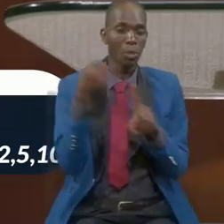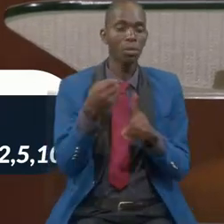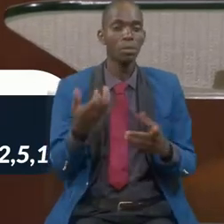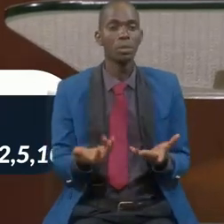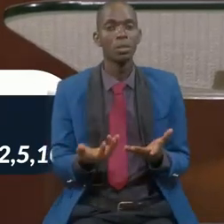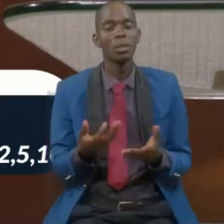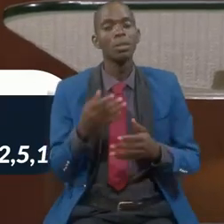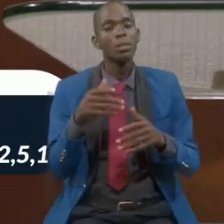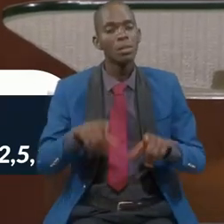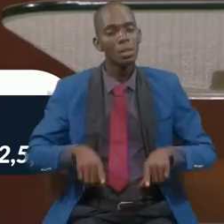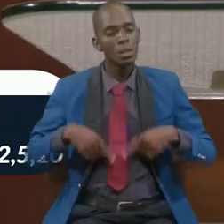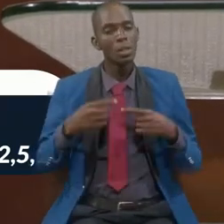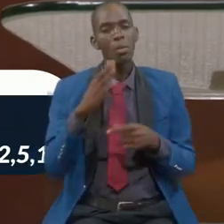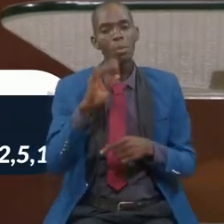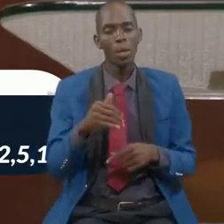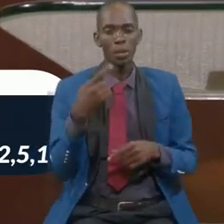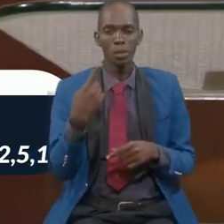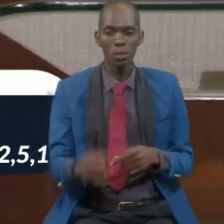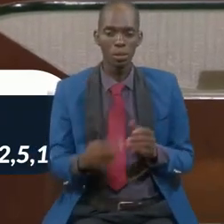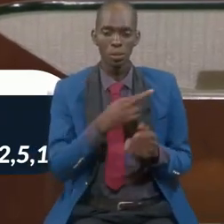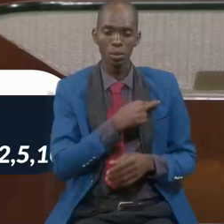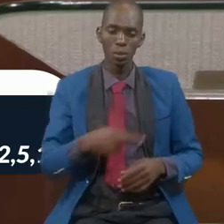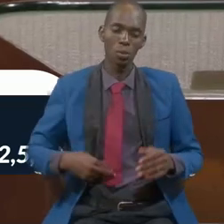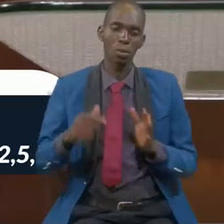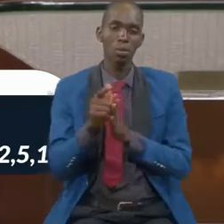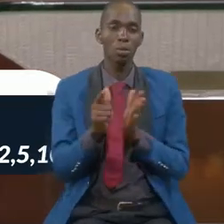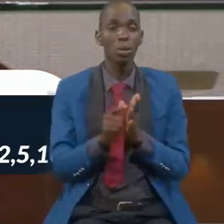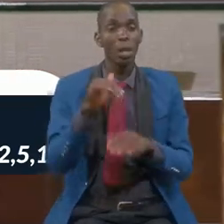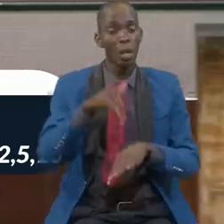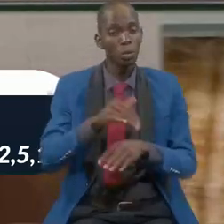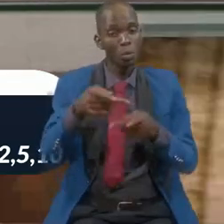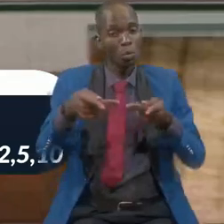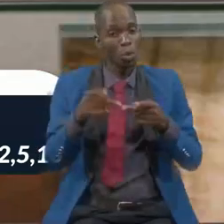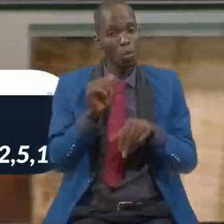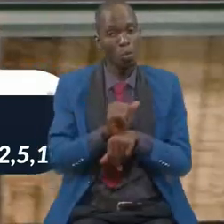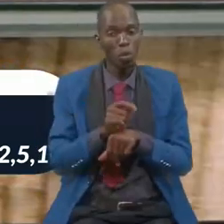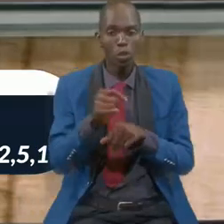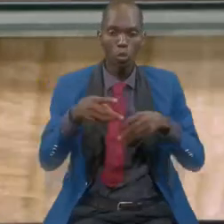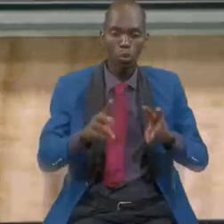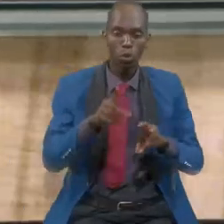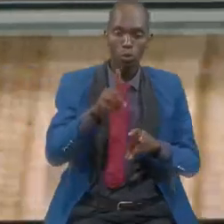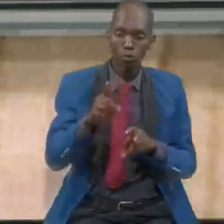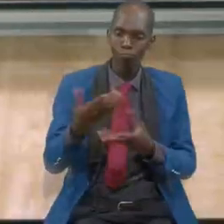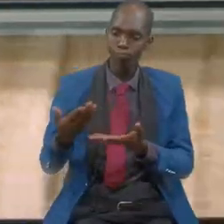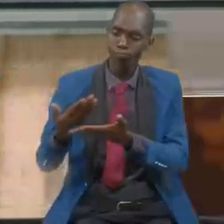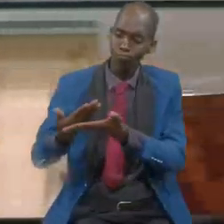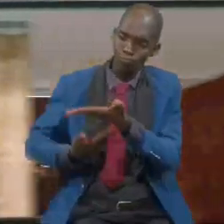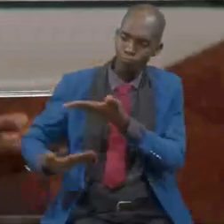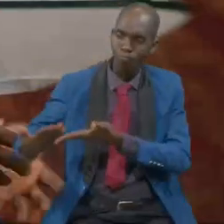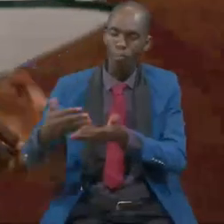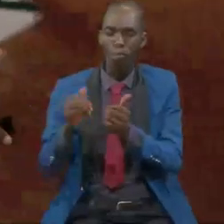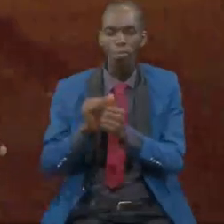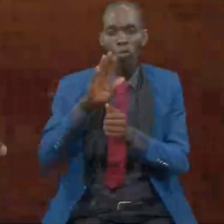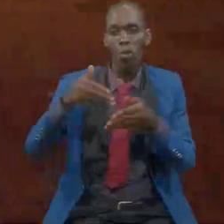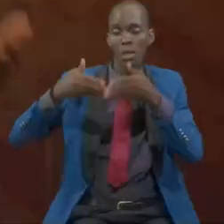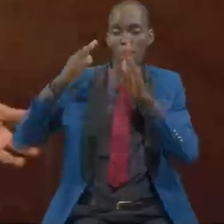allez provoquer un accident. Vivez par la loi royale. Au service, là où vous travaillez, tel que vous